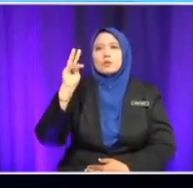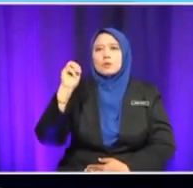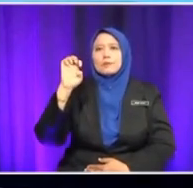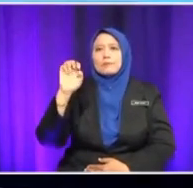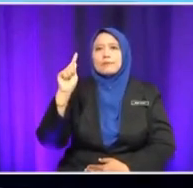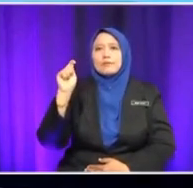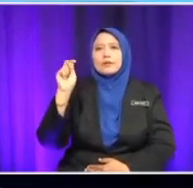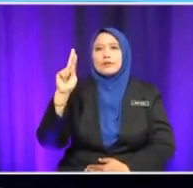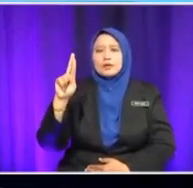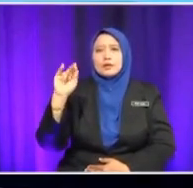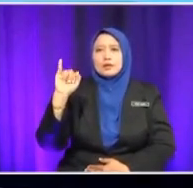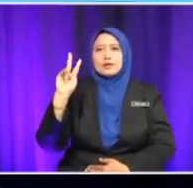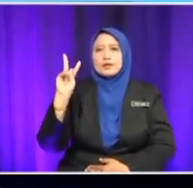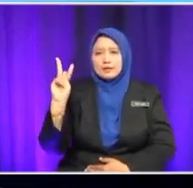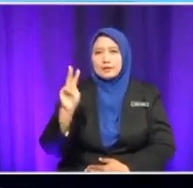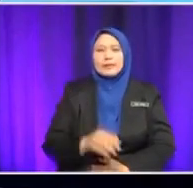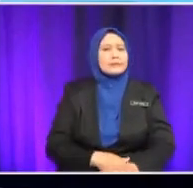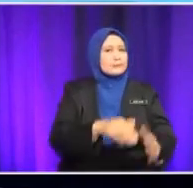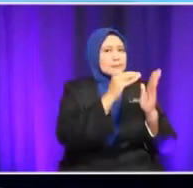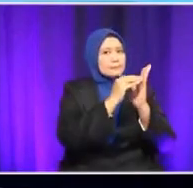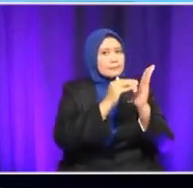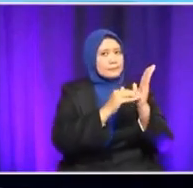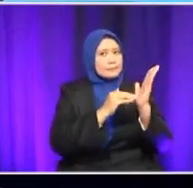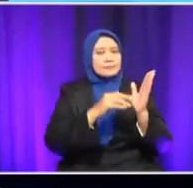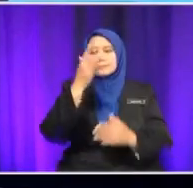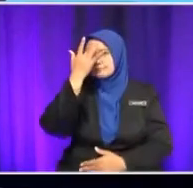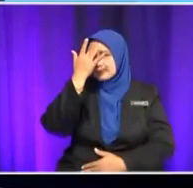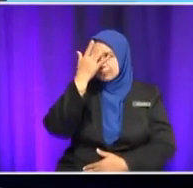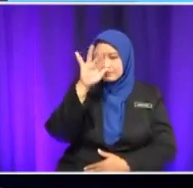oke di sini ya sebelum kita